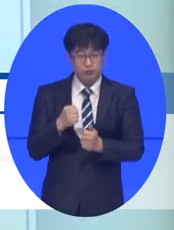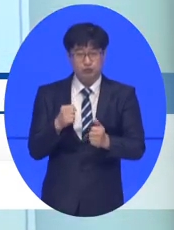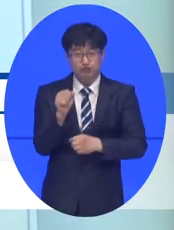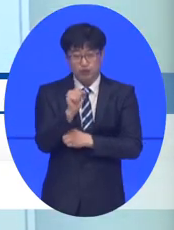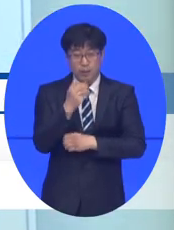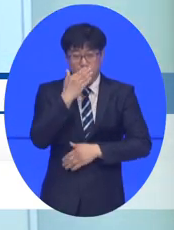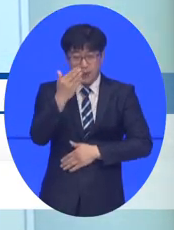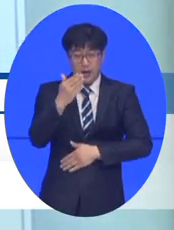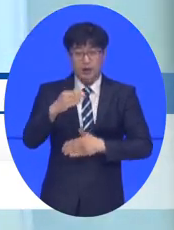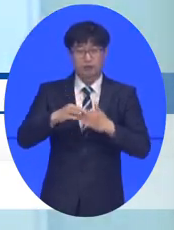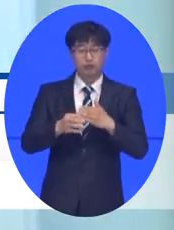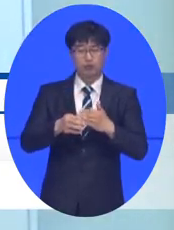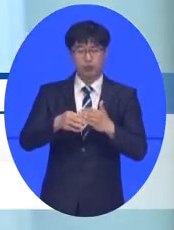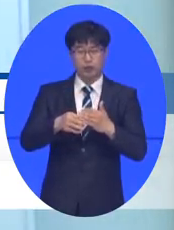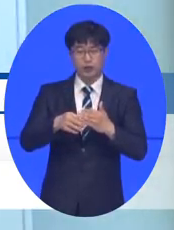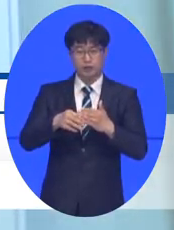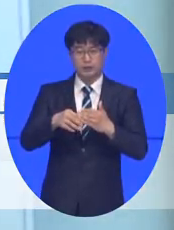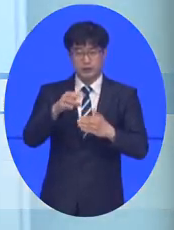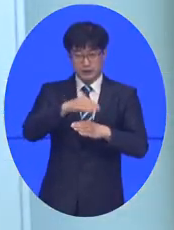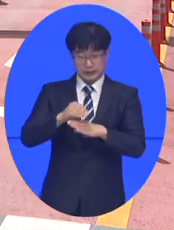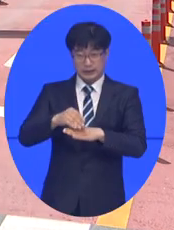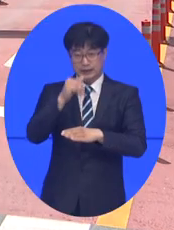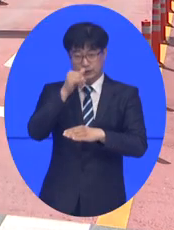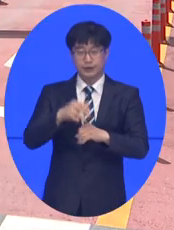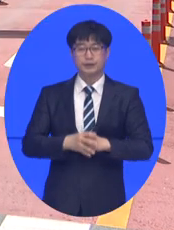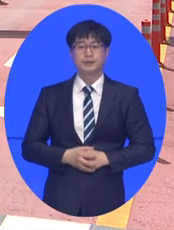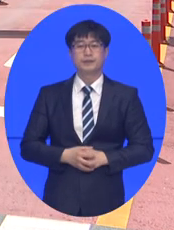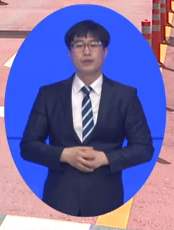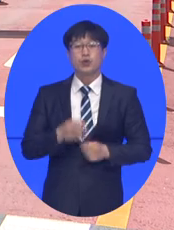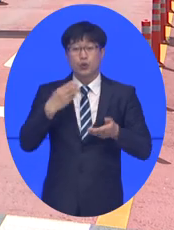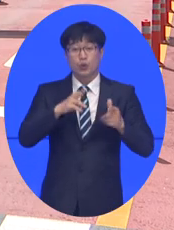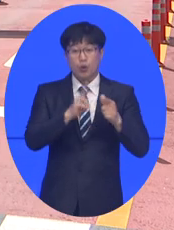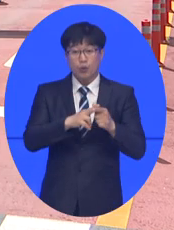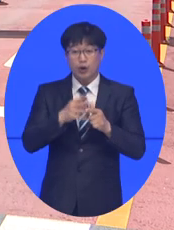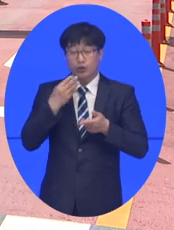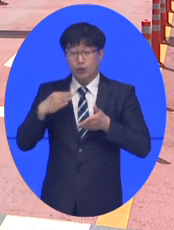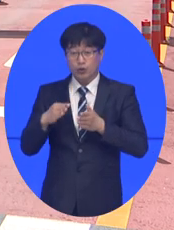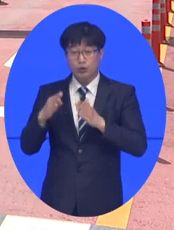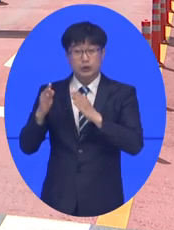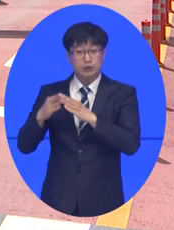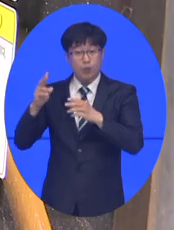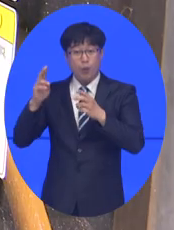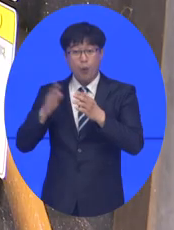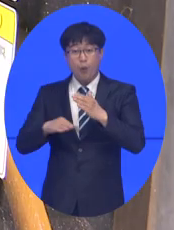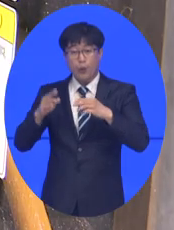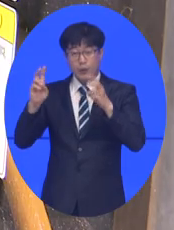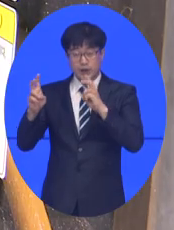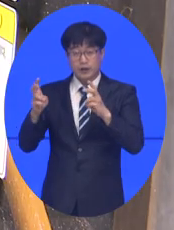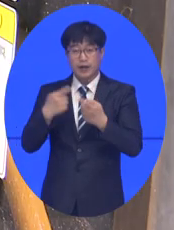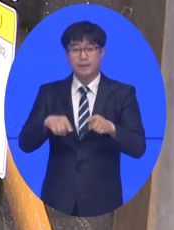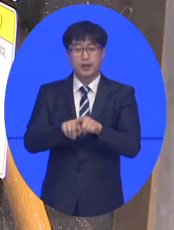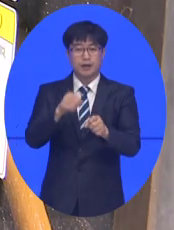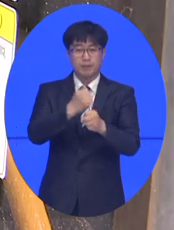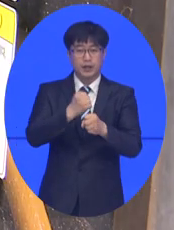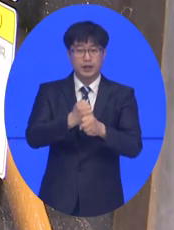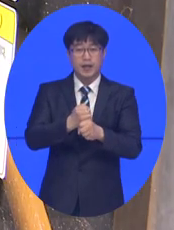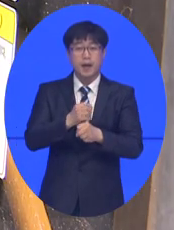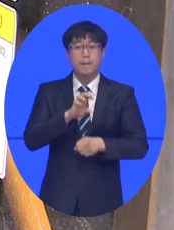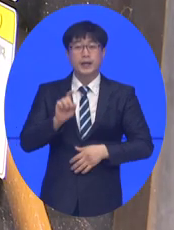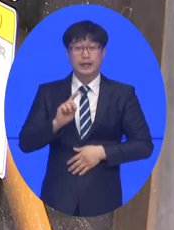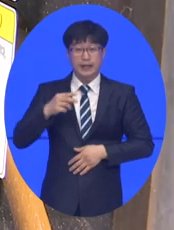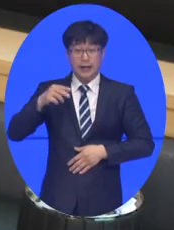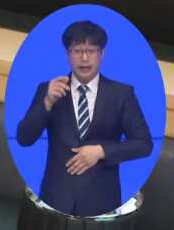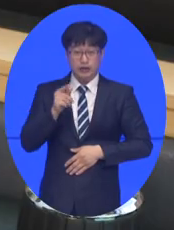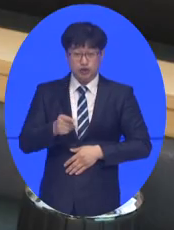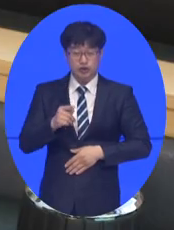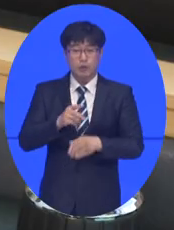있도록 시스템이 내장되어 있다. 경기도와 경기주택도시공사가 함께 만든 판타지 버스는 상용 저상